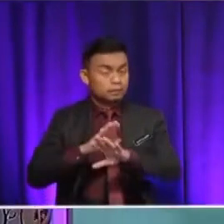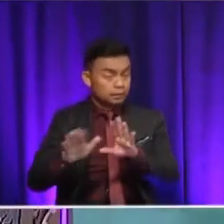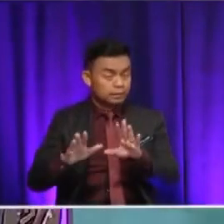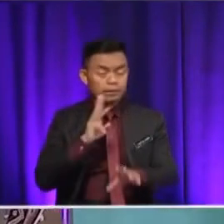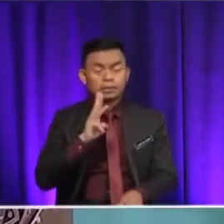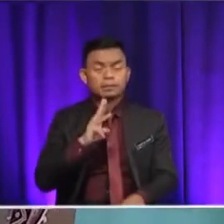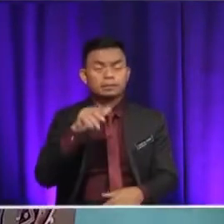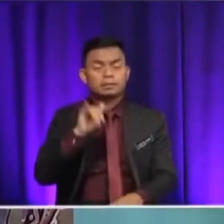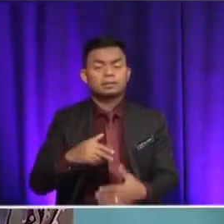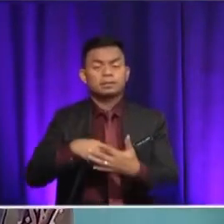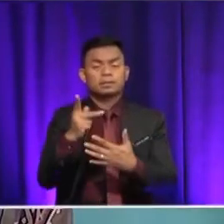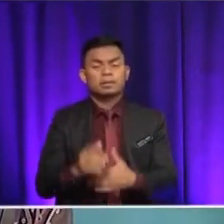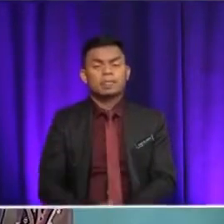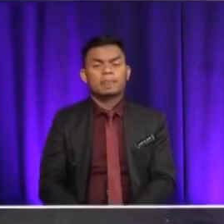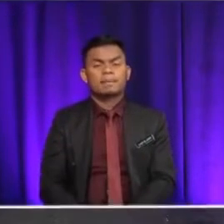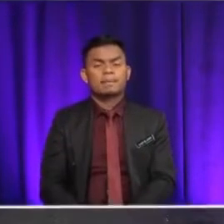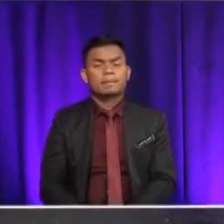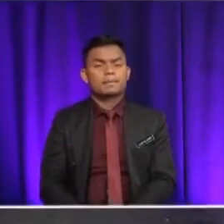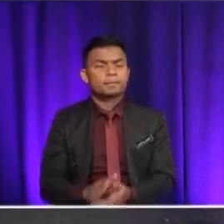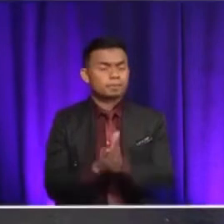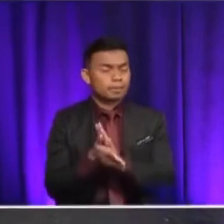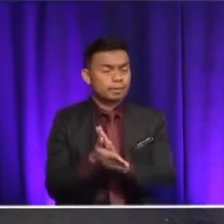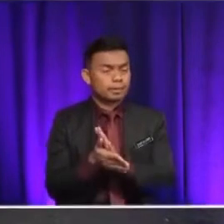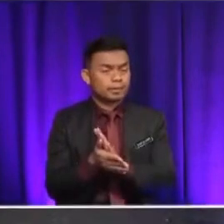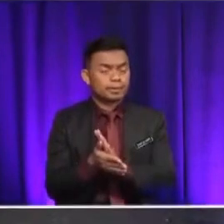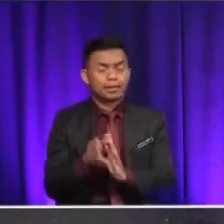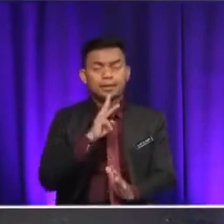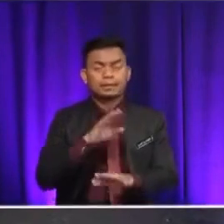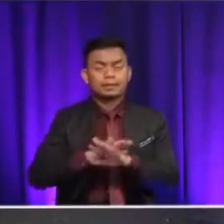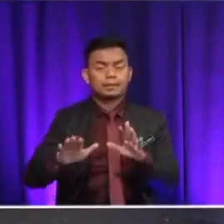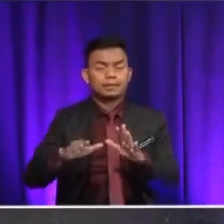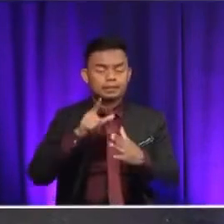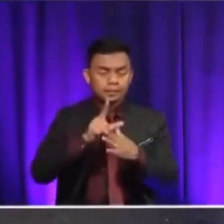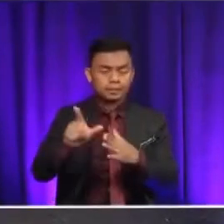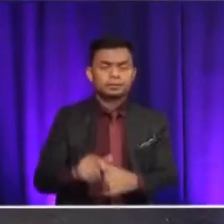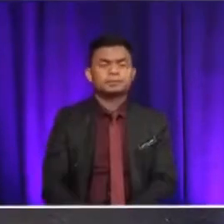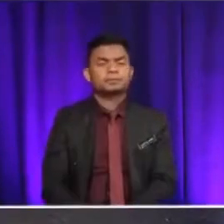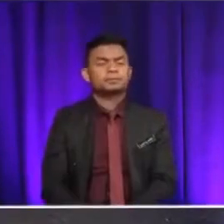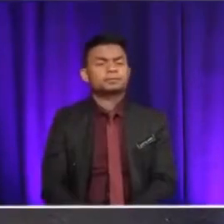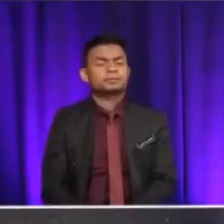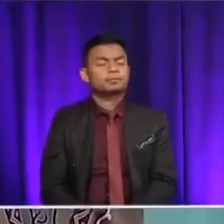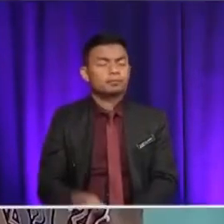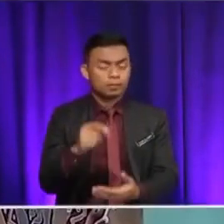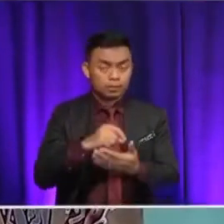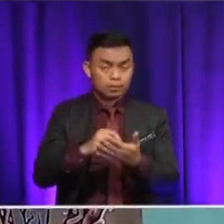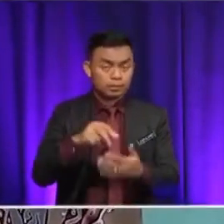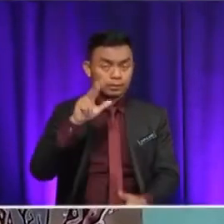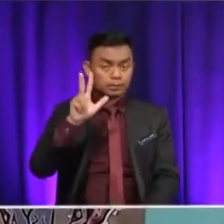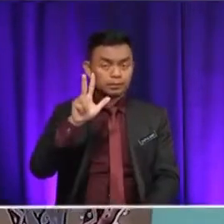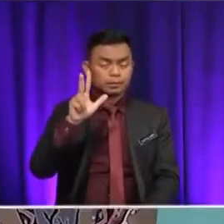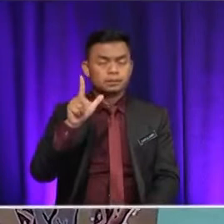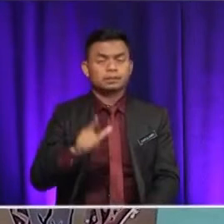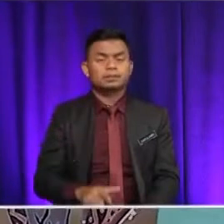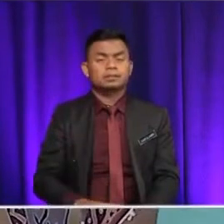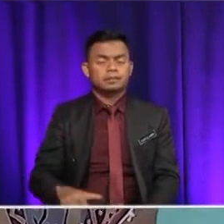untuk keluar. Okey. So bekalan air tidak langsung. Okey, tuliskan 3 lekapan perpaipan